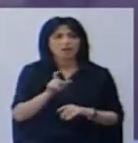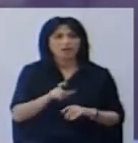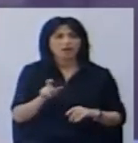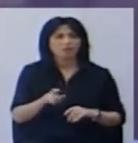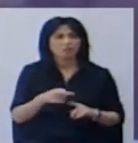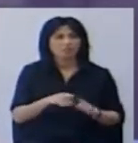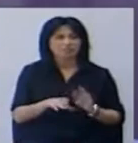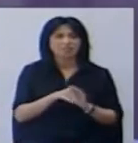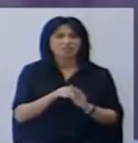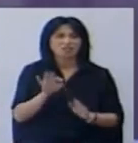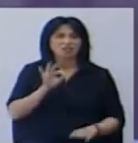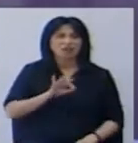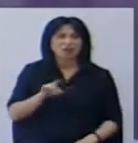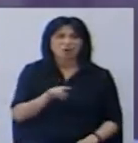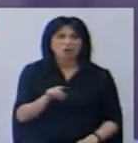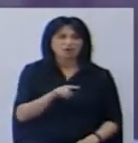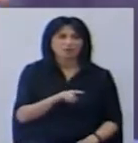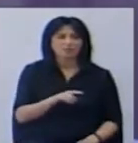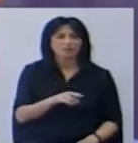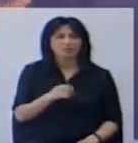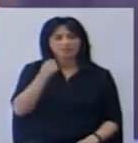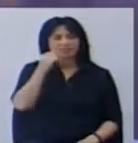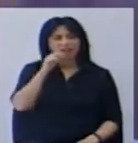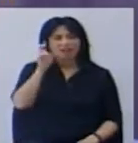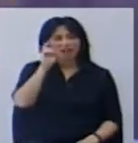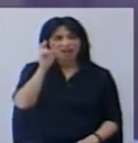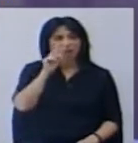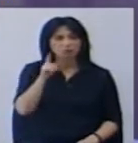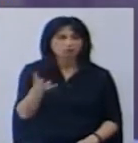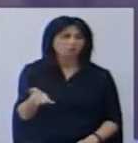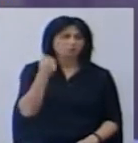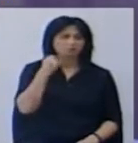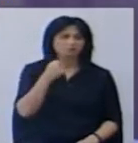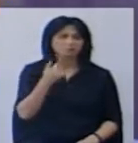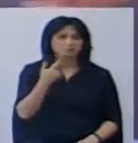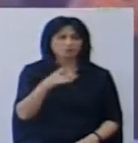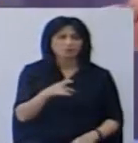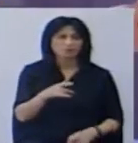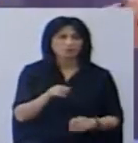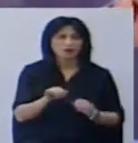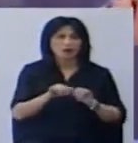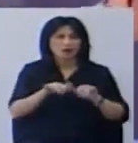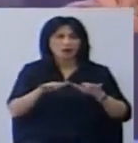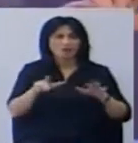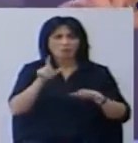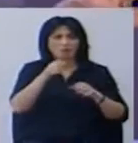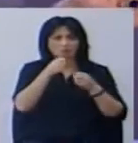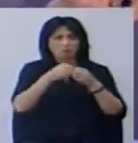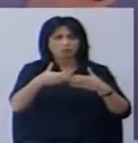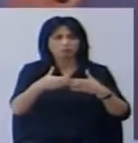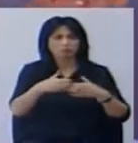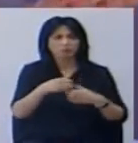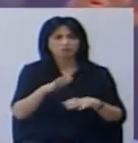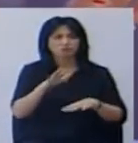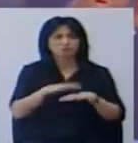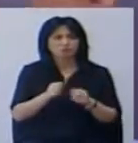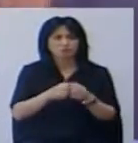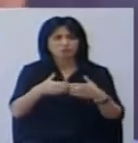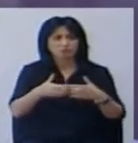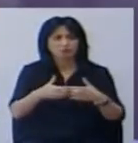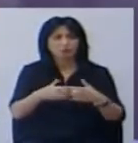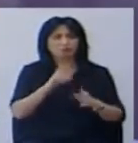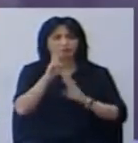ადამიანების საარჩევნოდ გამოყენებას. ჩვენ წინა ხელისუფლებიდან ეს მანკიერება გადმოყვა, გაუბერეთ აიპებში ადამიანთა დასაქმებულ ადამიანთა